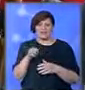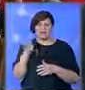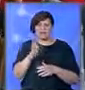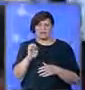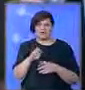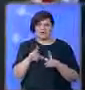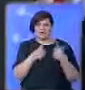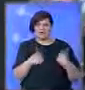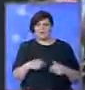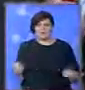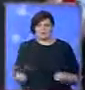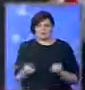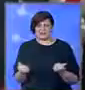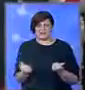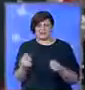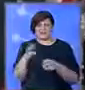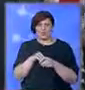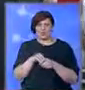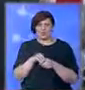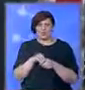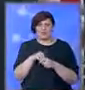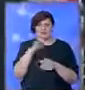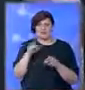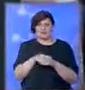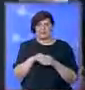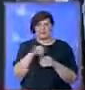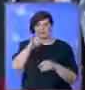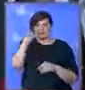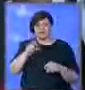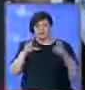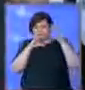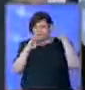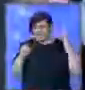U humanitarnim aktivnostima učestvovali su i zaposleni u italijanskoj ambasadi.